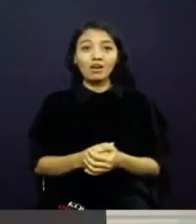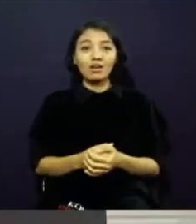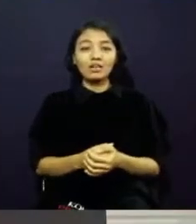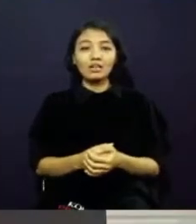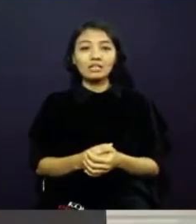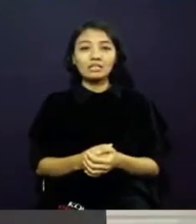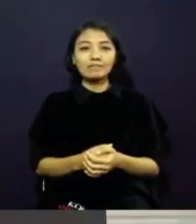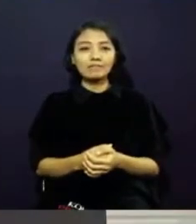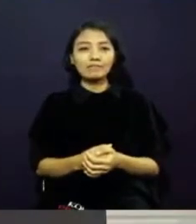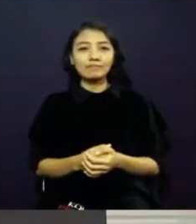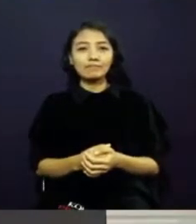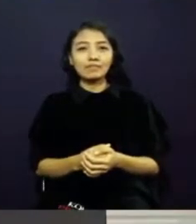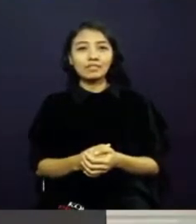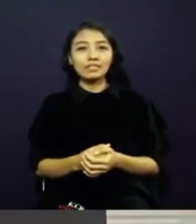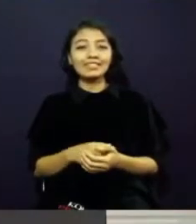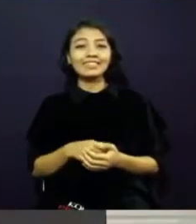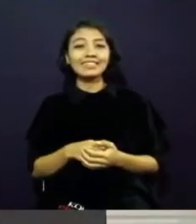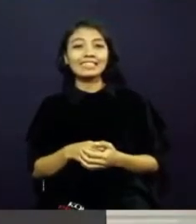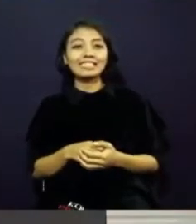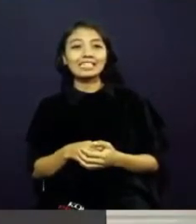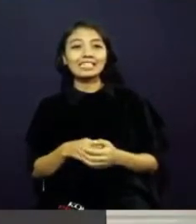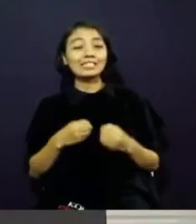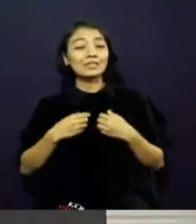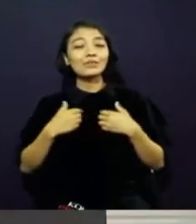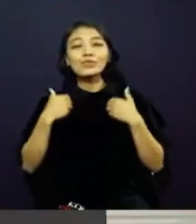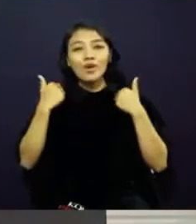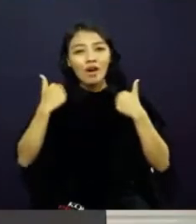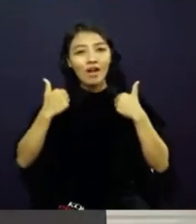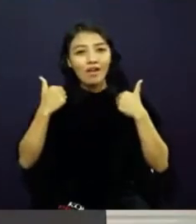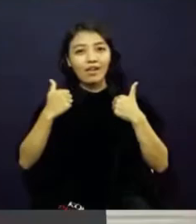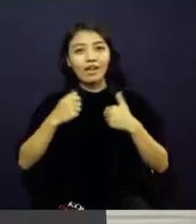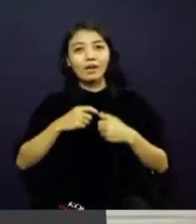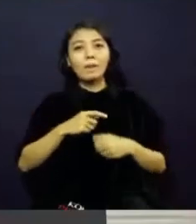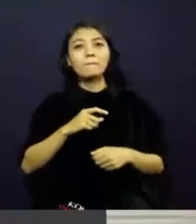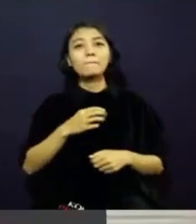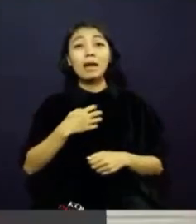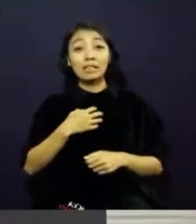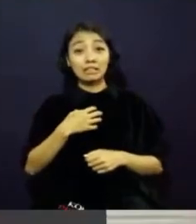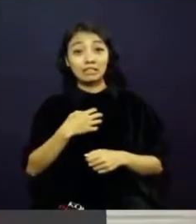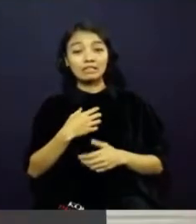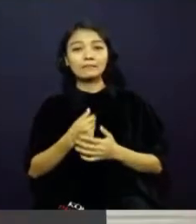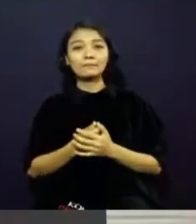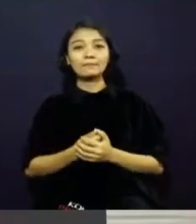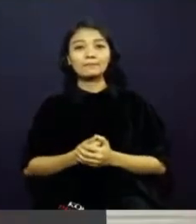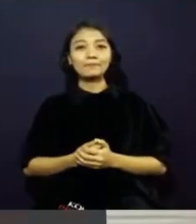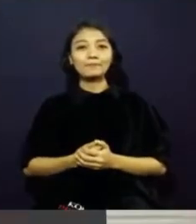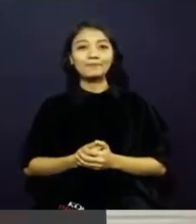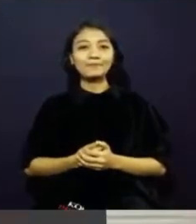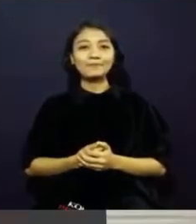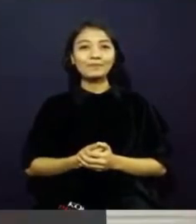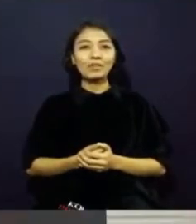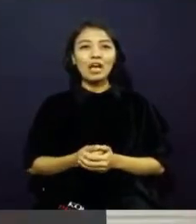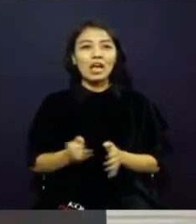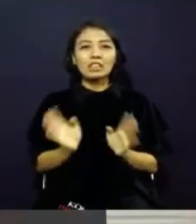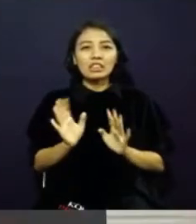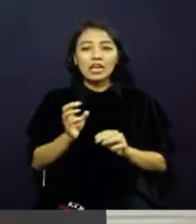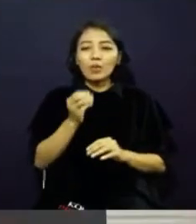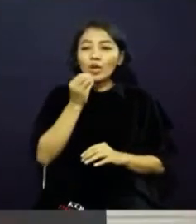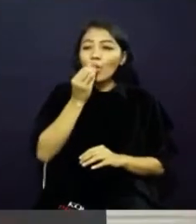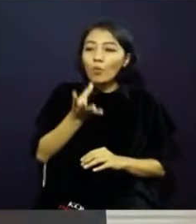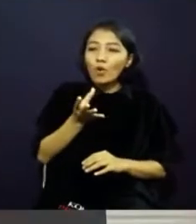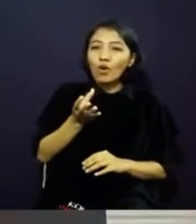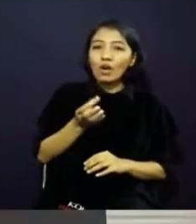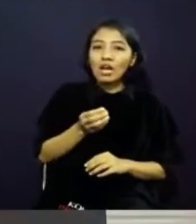luka-luka batin yang baru karena kekasaran sikap kita ataupun kata-kata kita sebagai